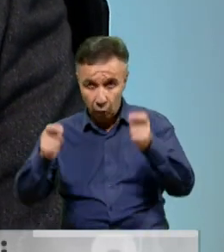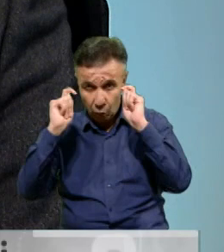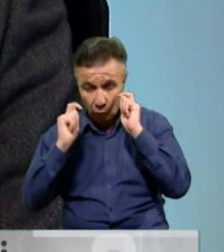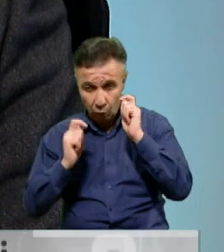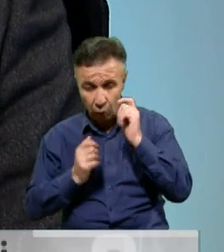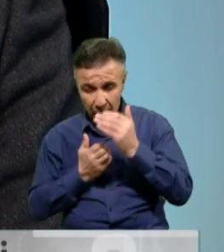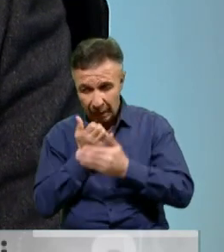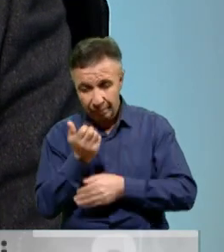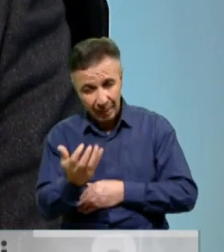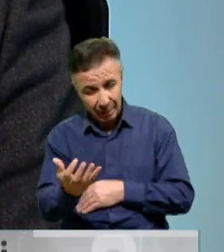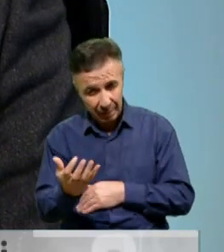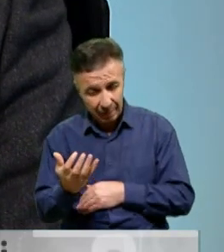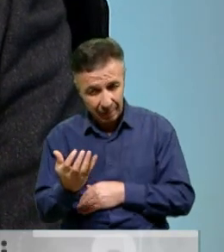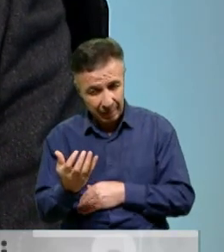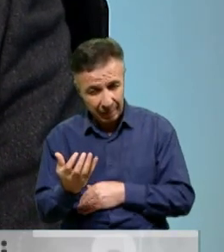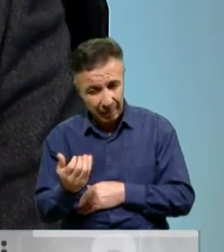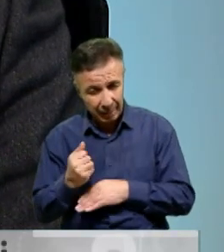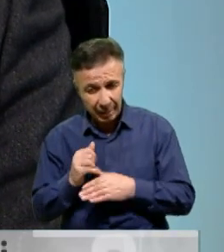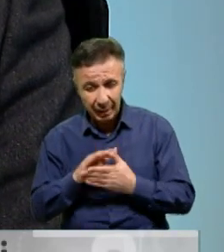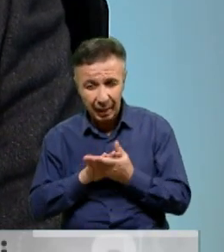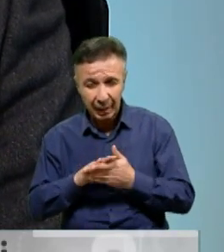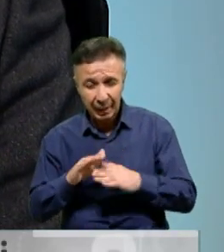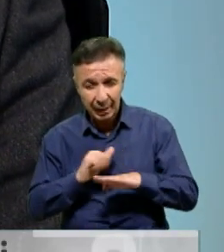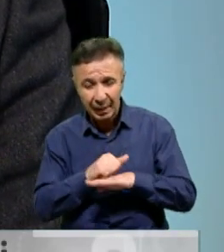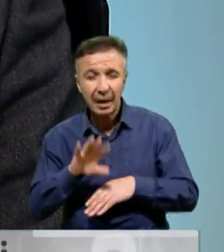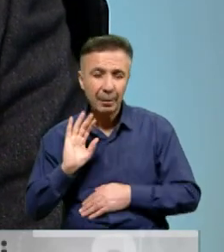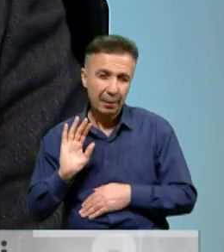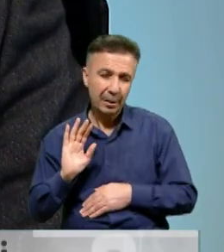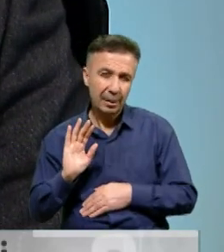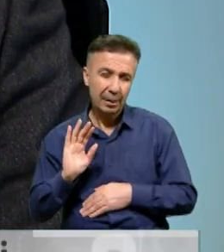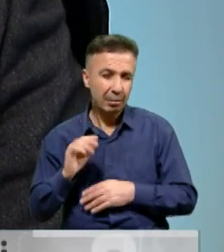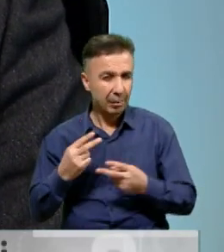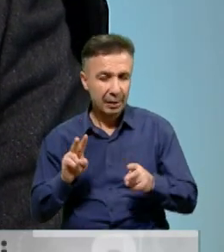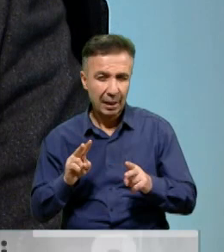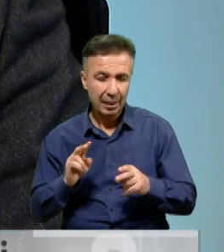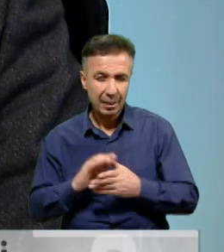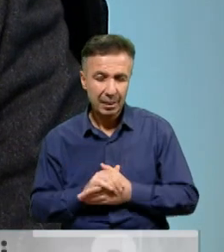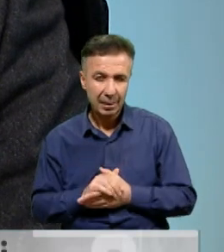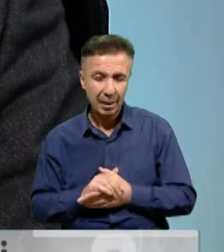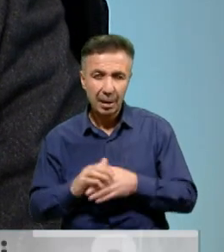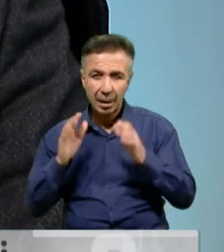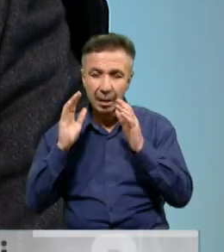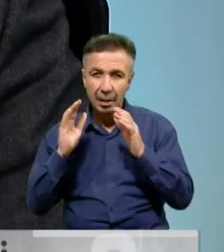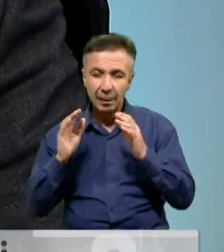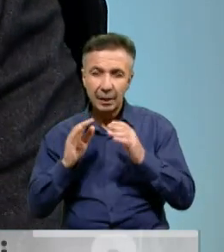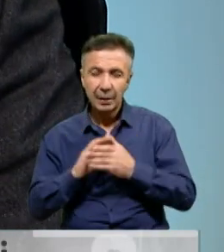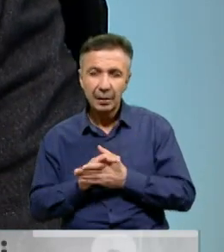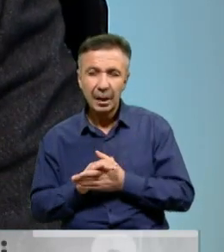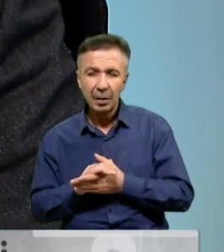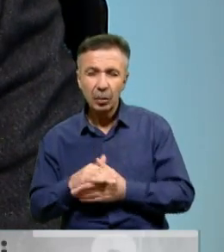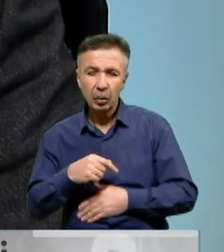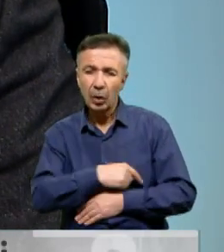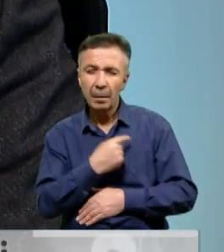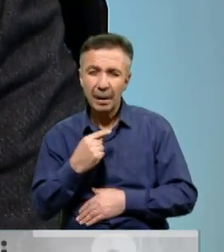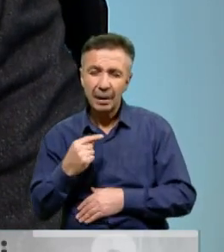de yıkamayabilir, abdestte de yıkamayabilir, diğer azalarını yıkar, namazını kılar. Rabbim bu